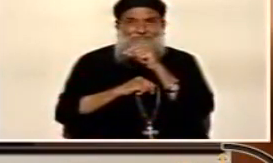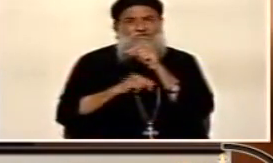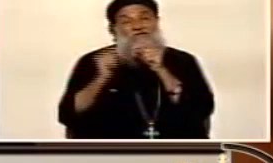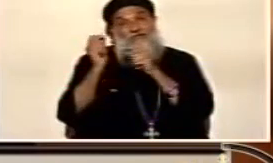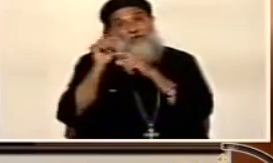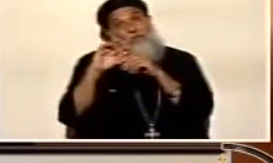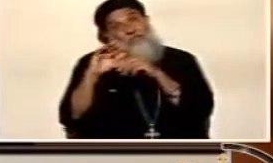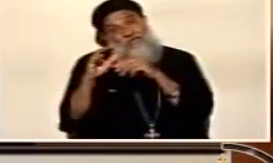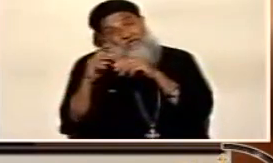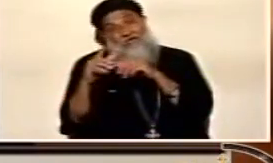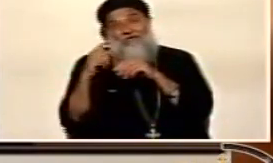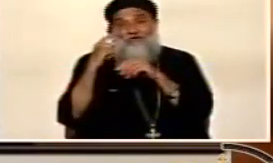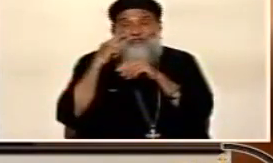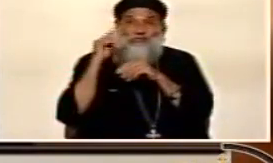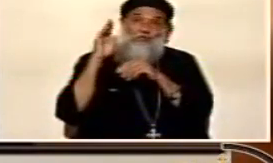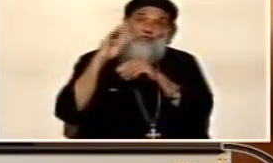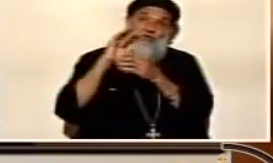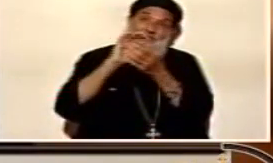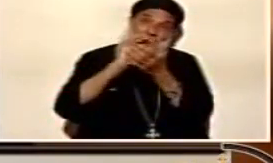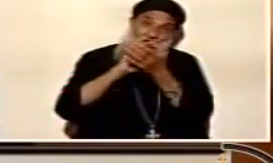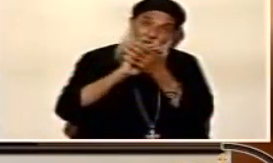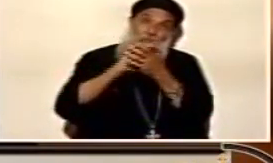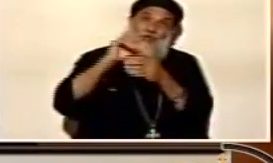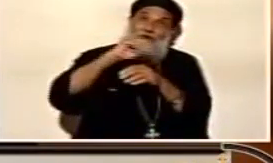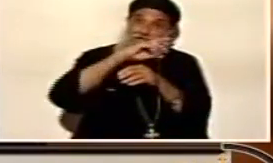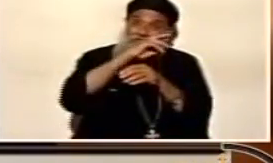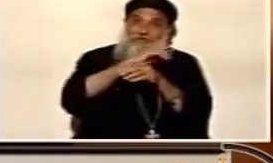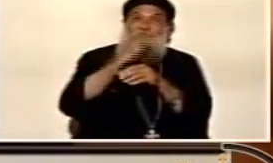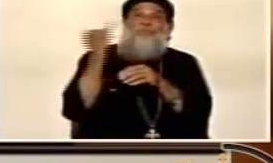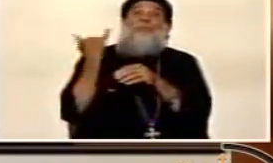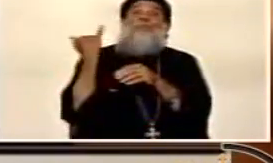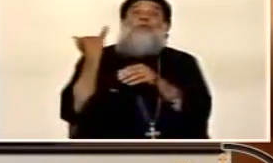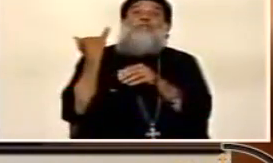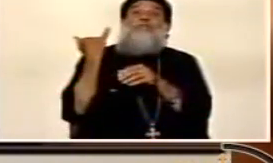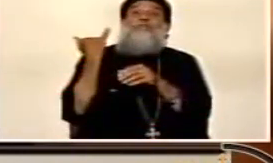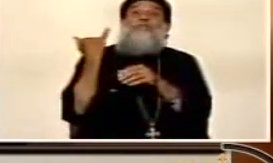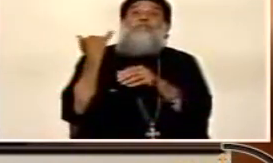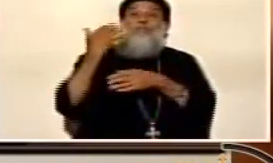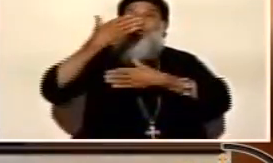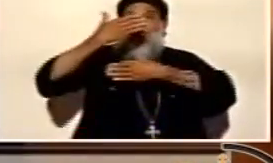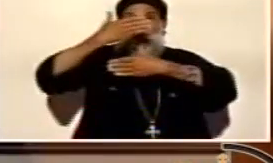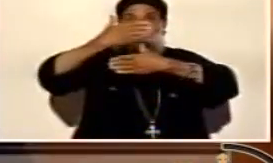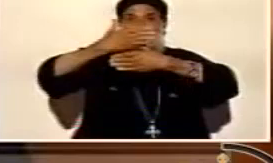بيحاول يوصل للتلاميذ ضرورة إيقاف العنف،